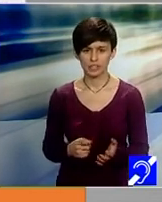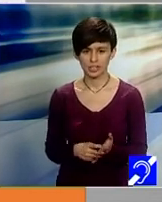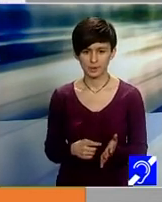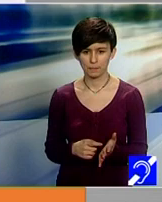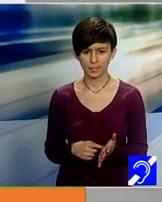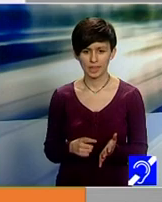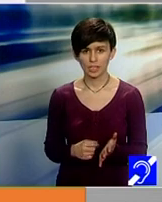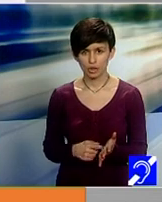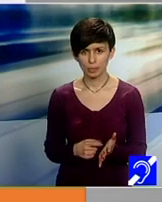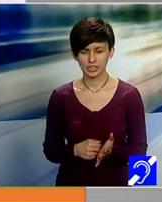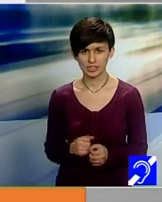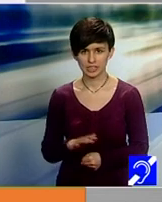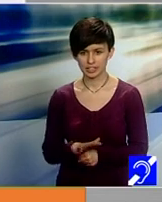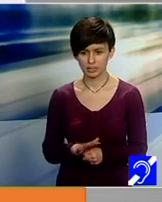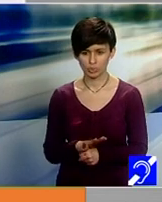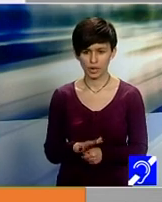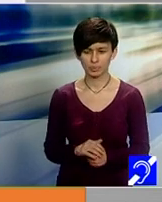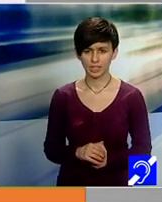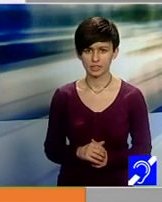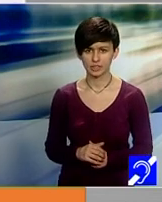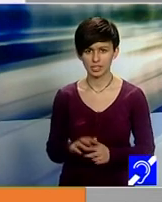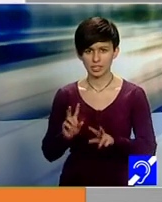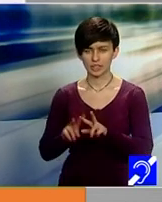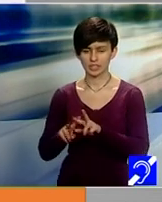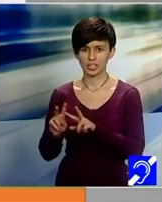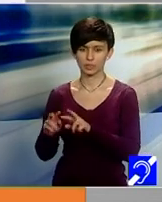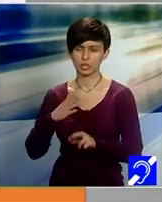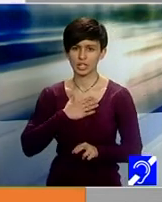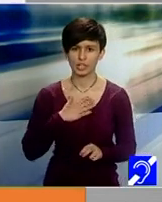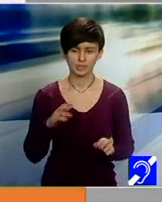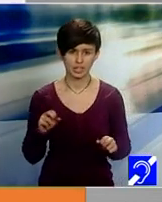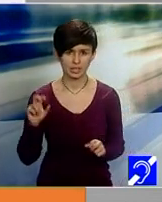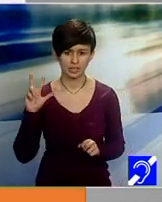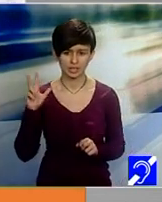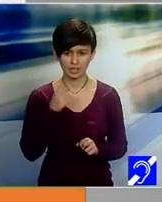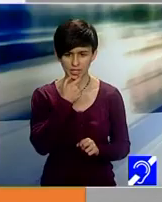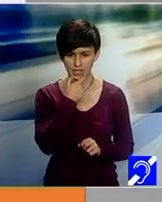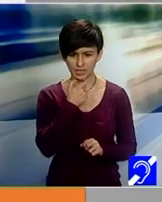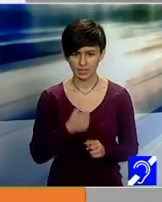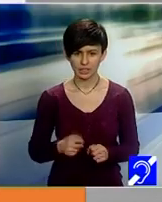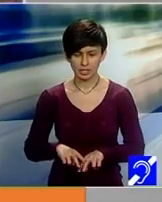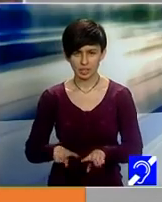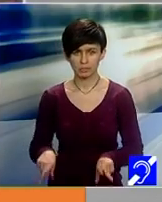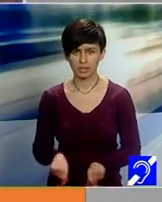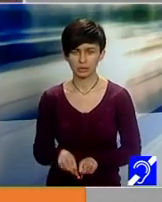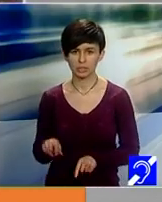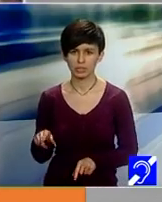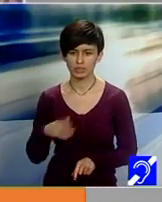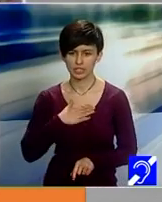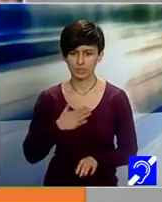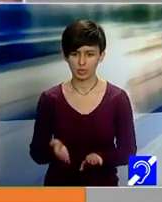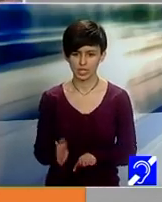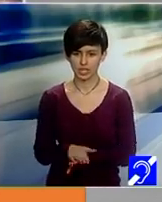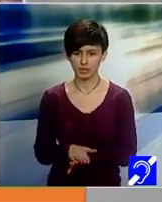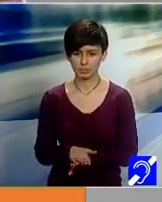aveți clienți? Site-ul am de 3 ani. Împreună cu fratele meu care a decedat și după moartea